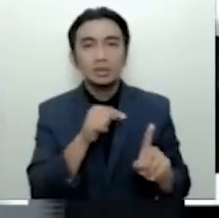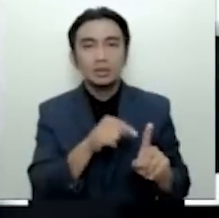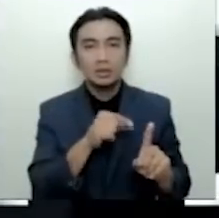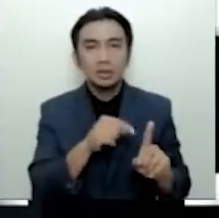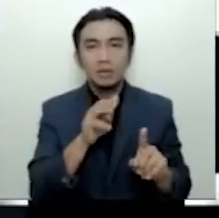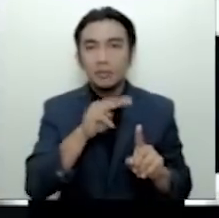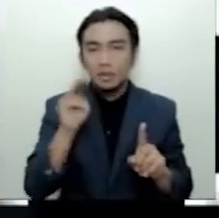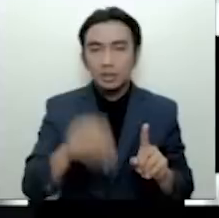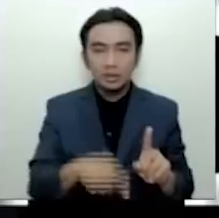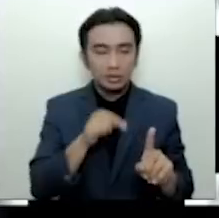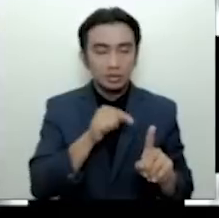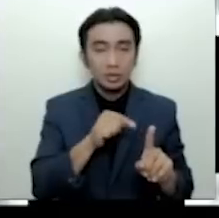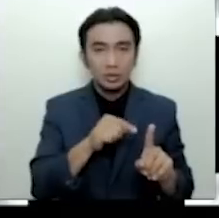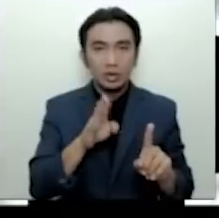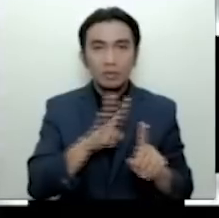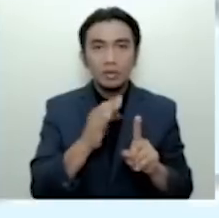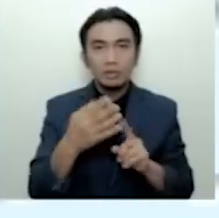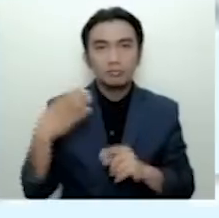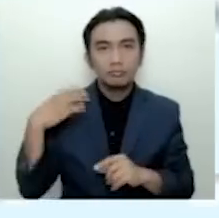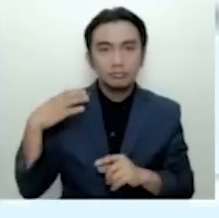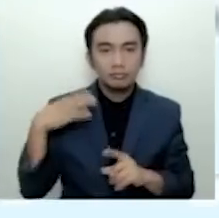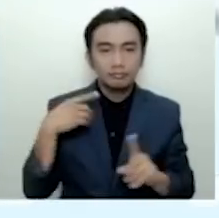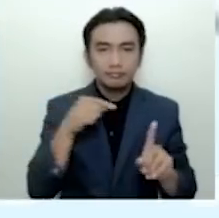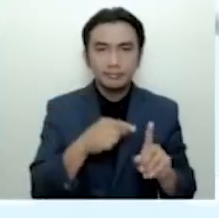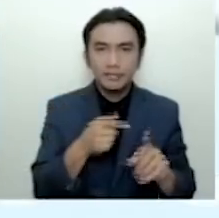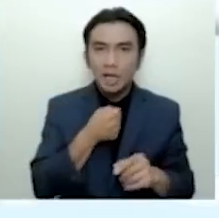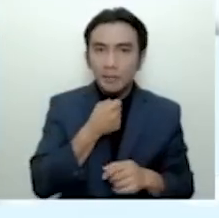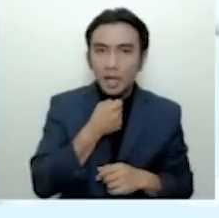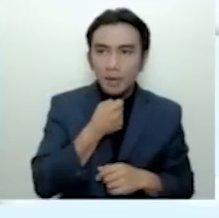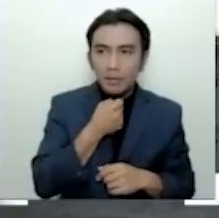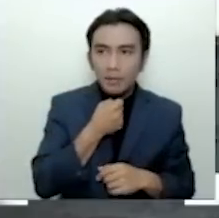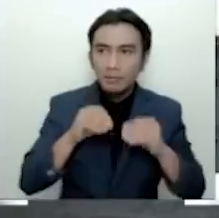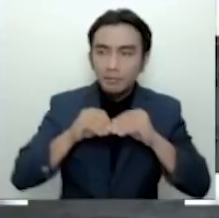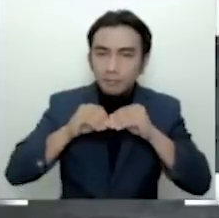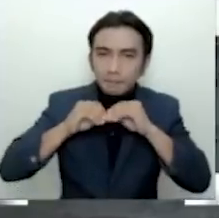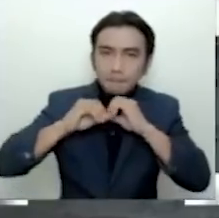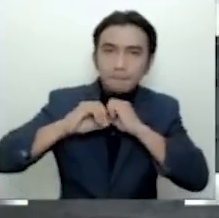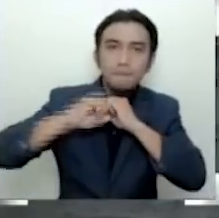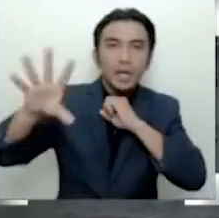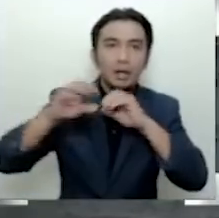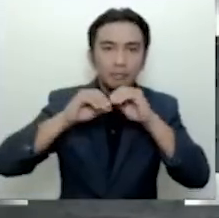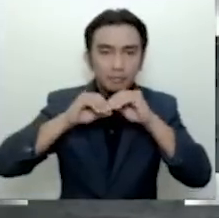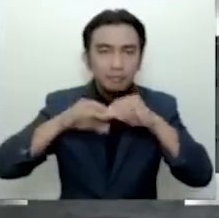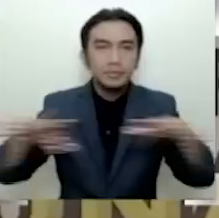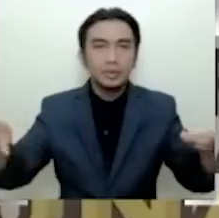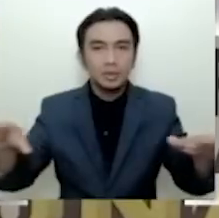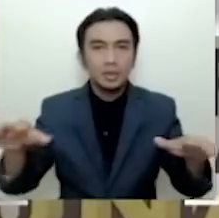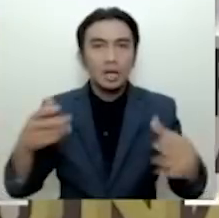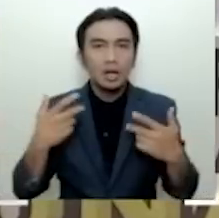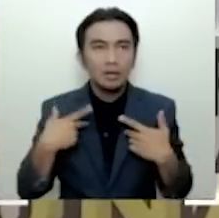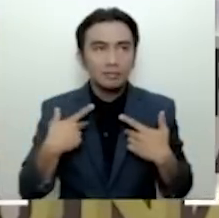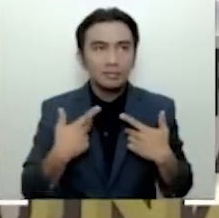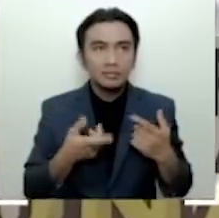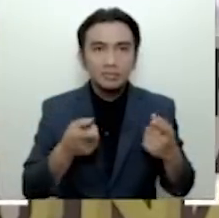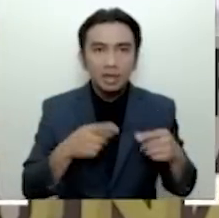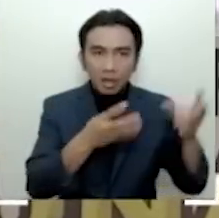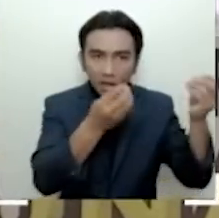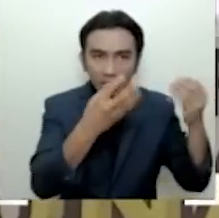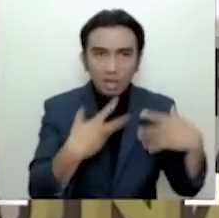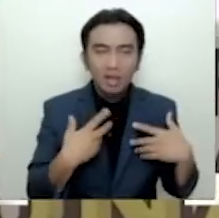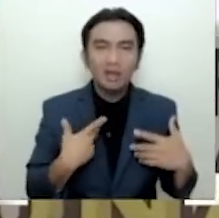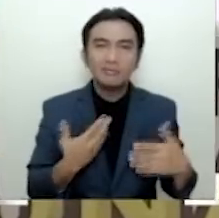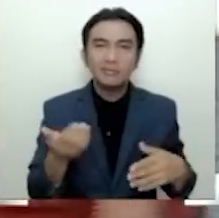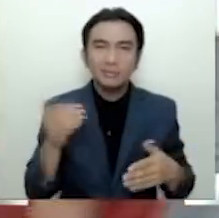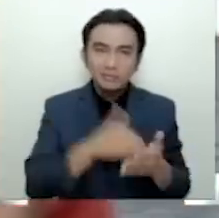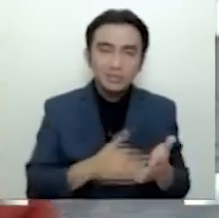si Barangay Chairman Leonardo Dutong gamit ang kanilang public broadcast system. Nang mabalita ang araw-araw na silang mawawala ng tubig sa